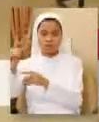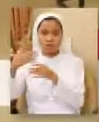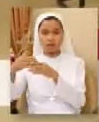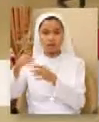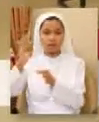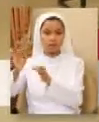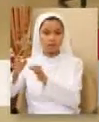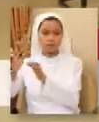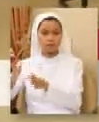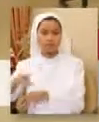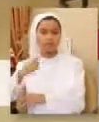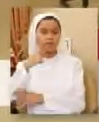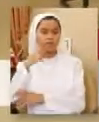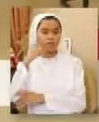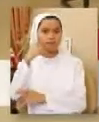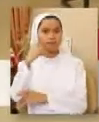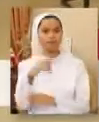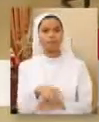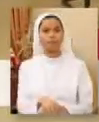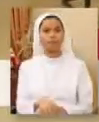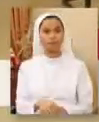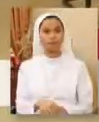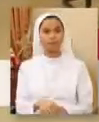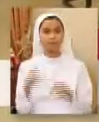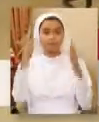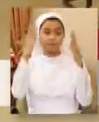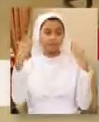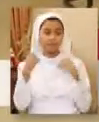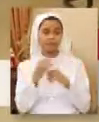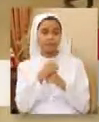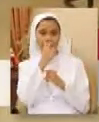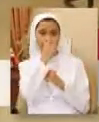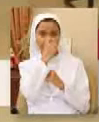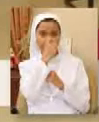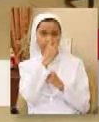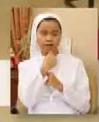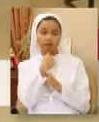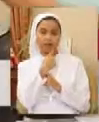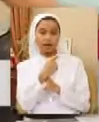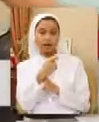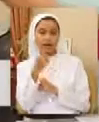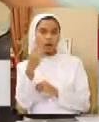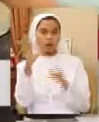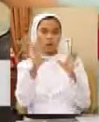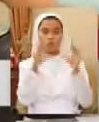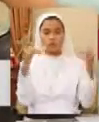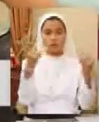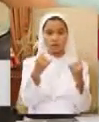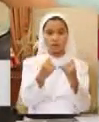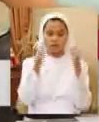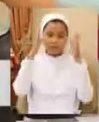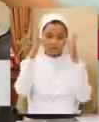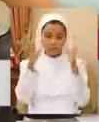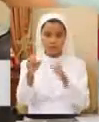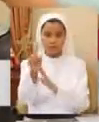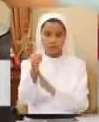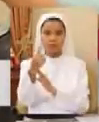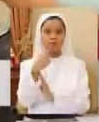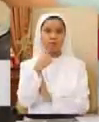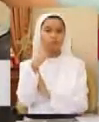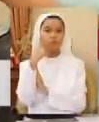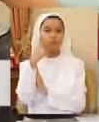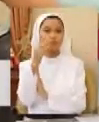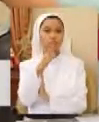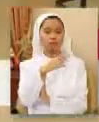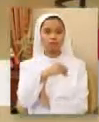kanila. Sister, sabi na nga ni Bishop, yung congregation nila, more focused sa deaf and mute. How about